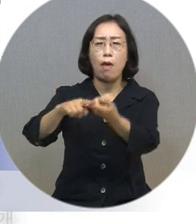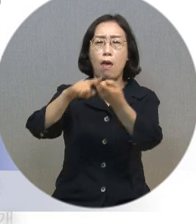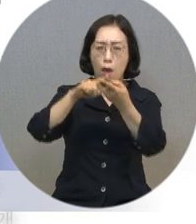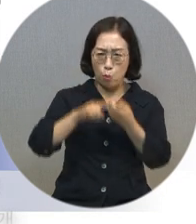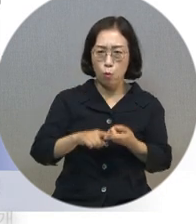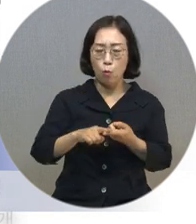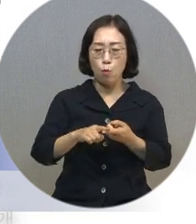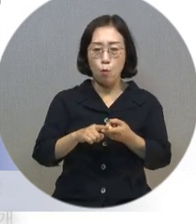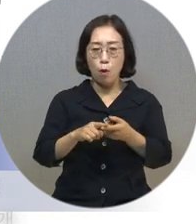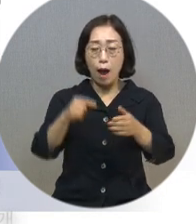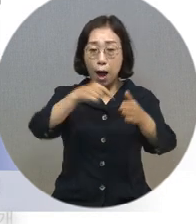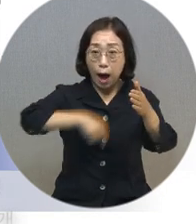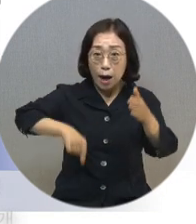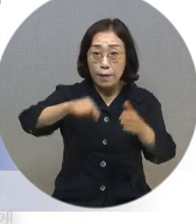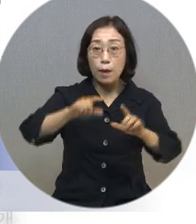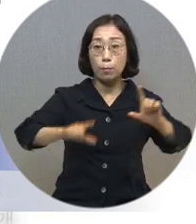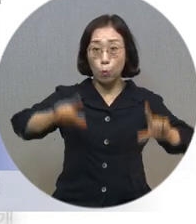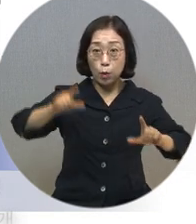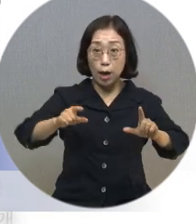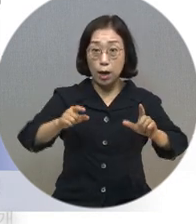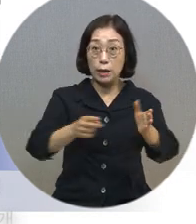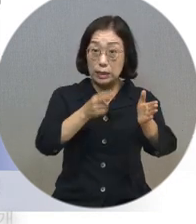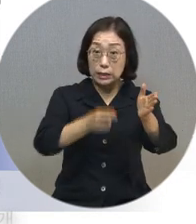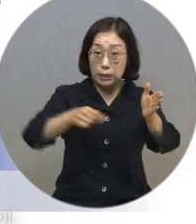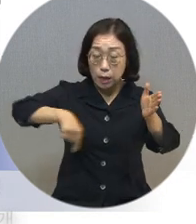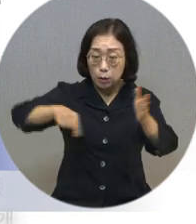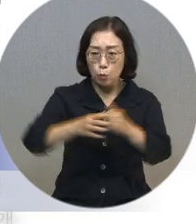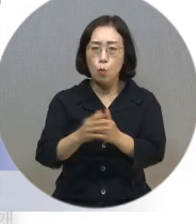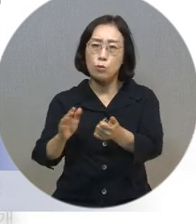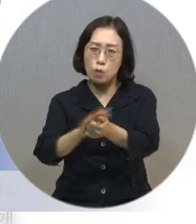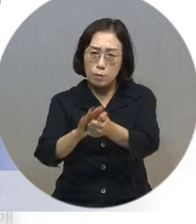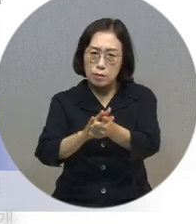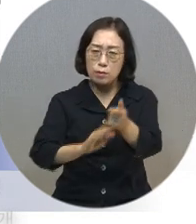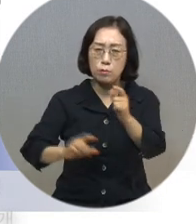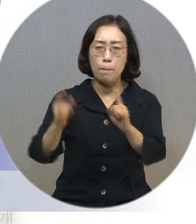열차 구조와 서비스 개선을 추진해야 한다고